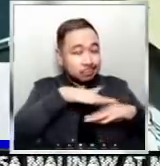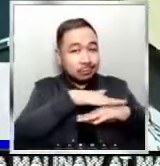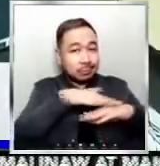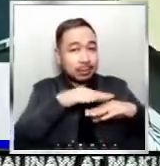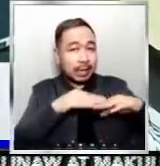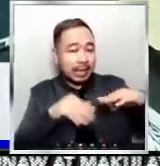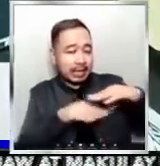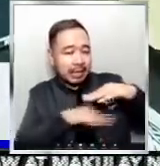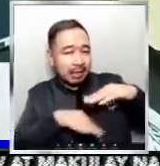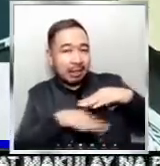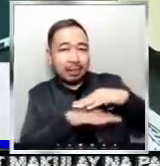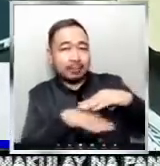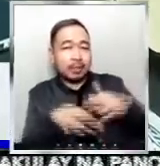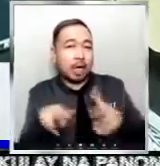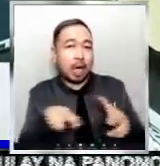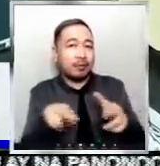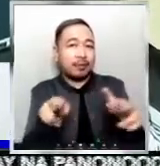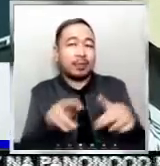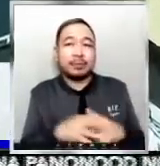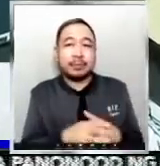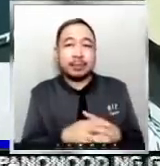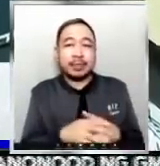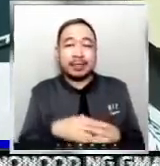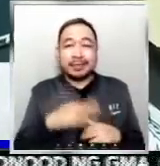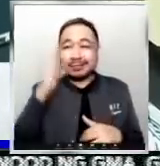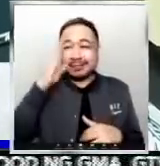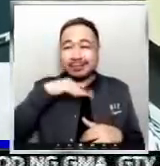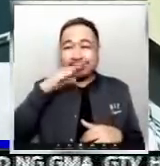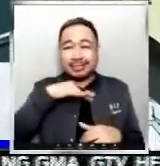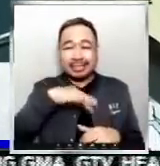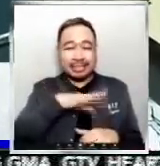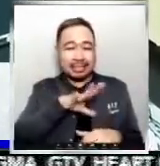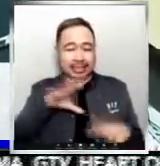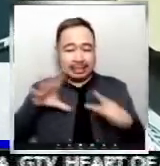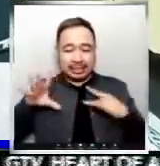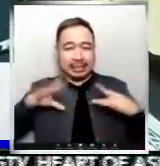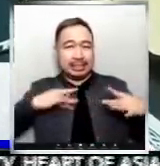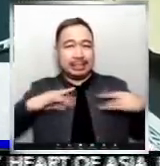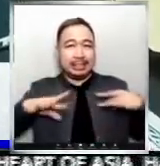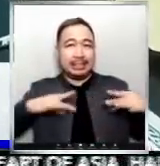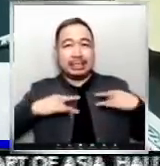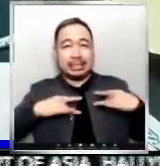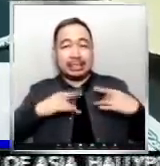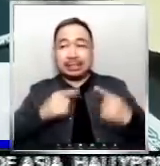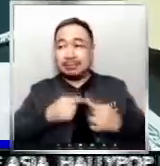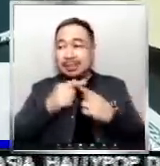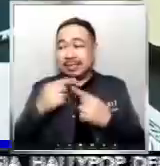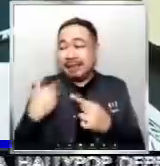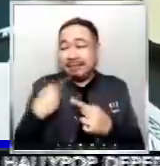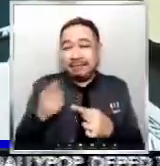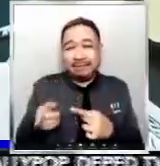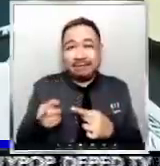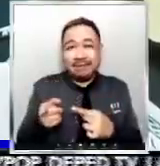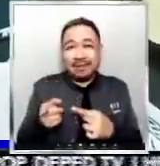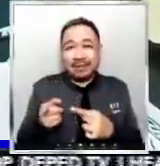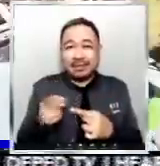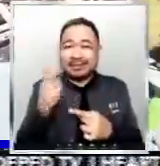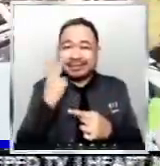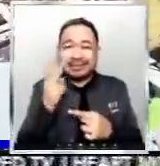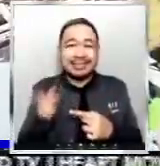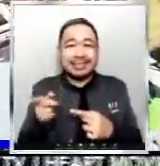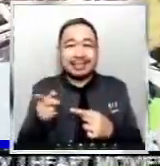amoy, kapit sa katawan. Lalo na pag may naano pa dyan na ano, yung... Hindi na masasabi na galing sa